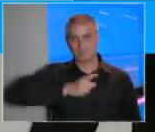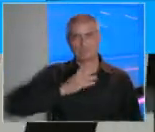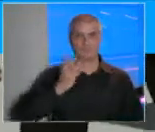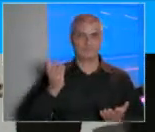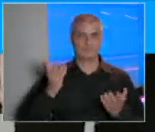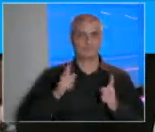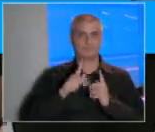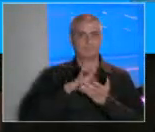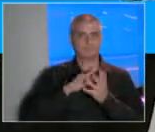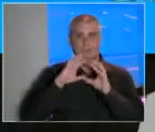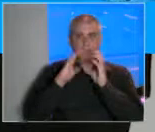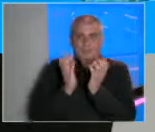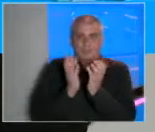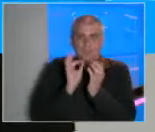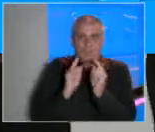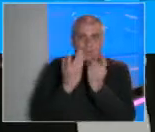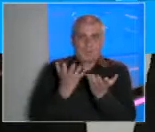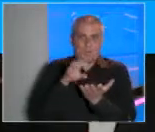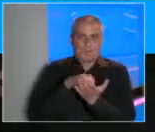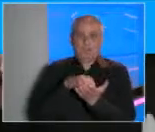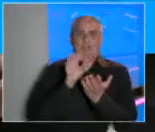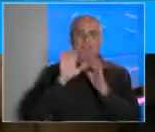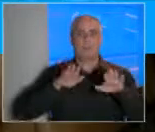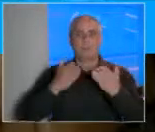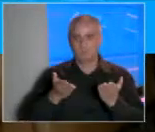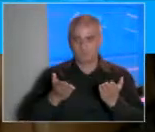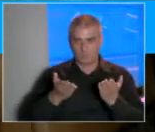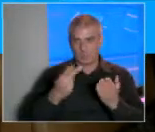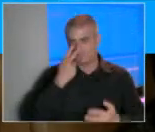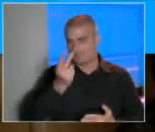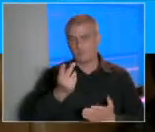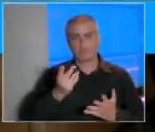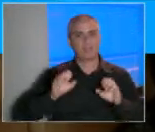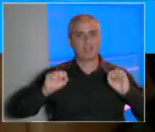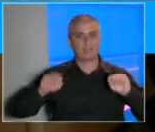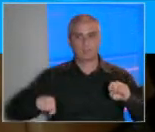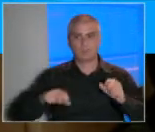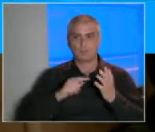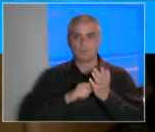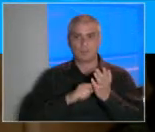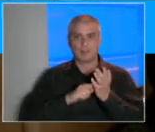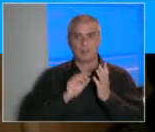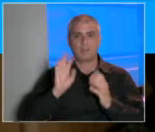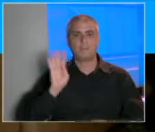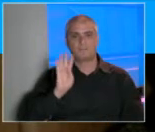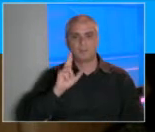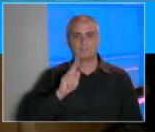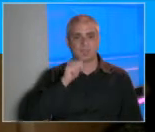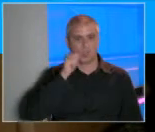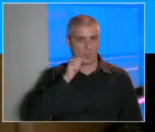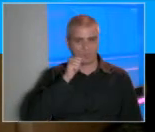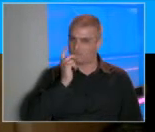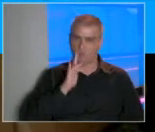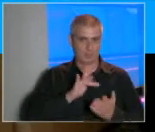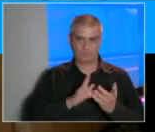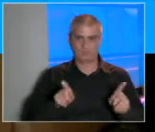נתקל באיזה מיקרו קוסמוס של האירוע המרכזי של הממשלה הזאת מבחינת ריבונות, זה שבאמת נתניהו וכחול לבן לא